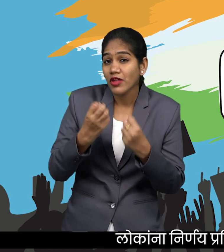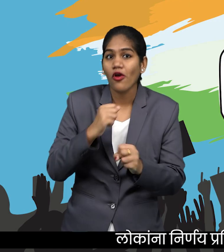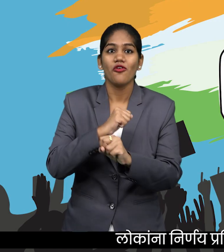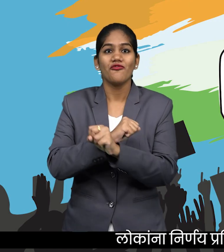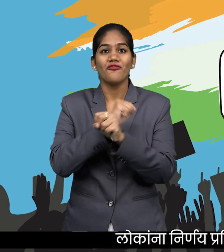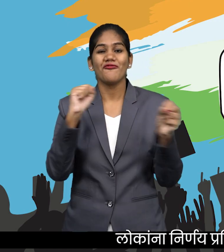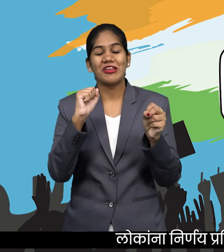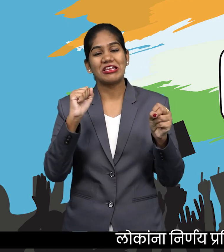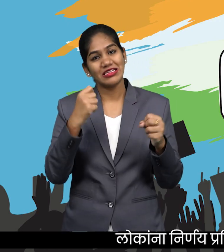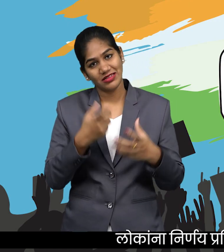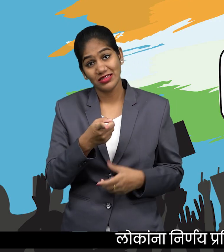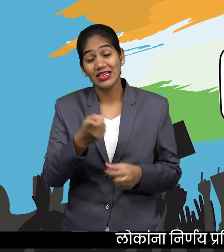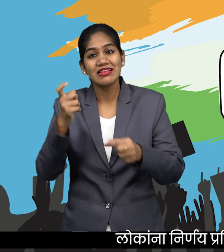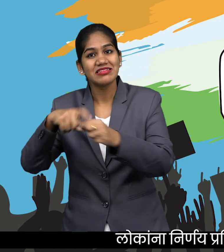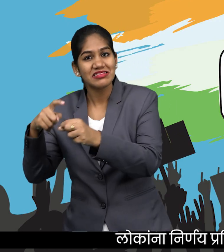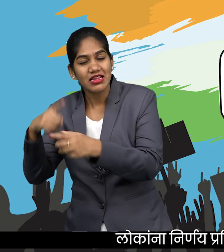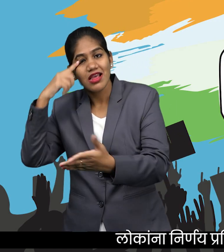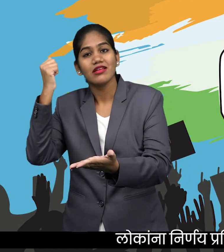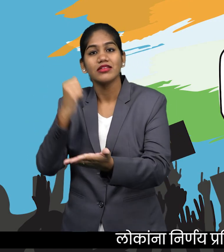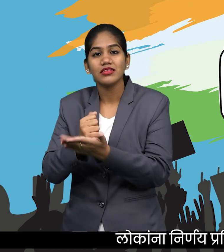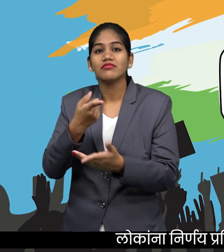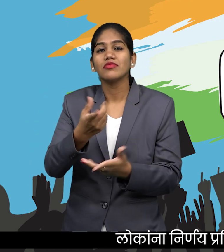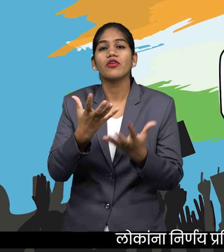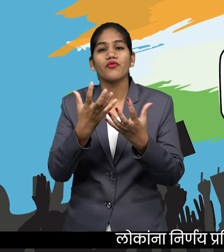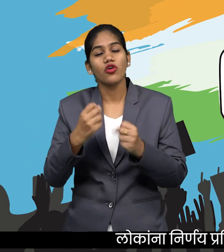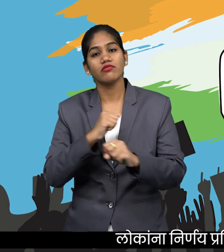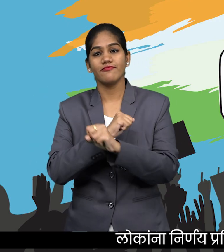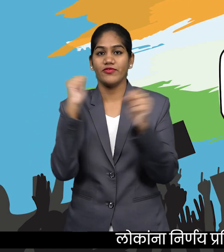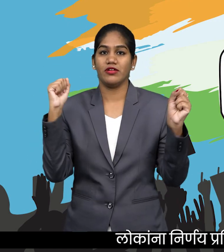निर्णय प्रक्रियेत सहभागी होण्याचे स्वातंत्र्य हवे.